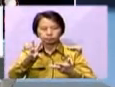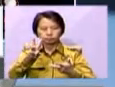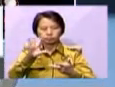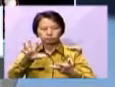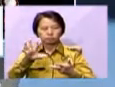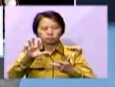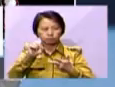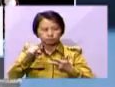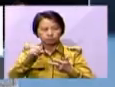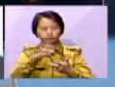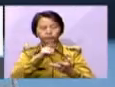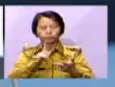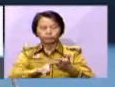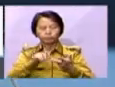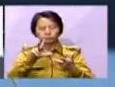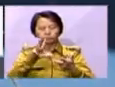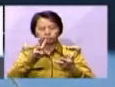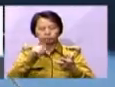36.165 saat dan